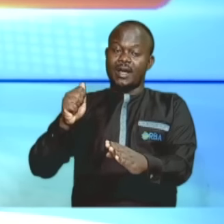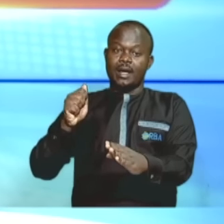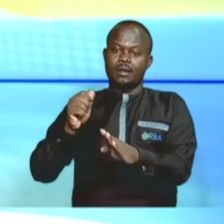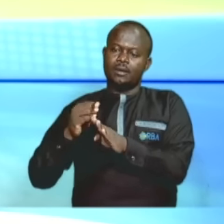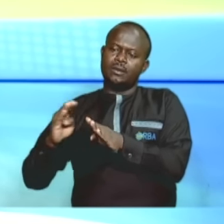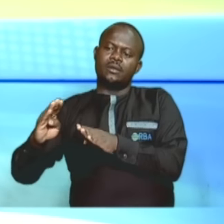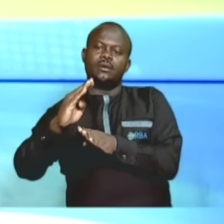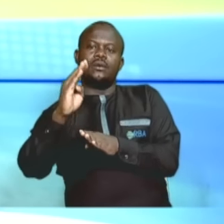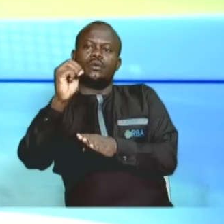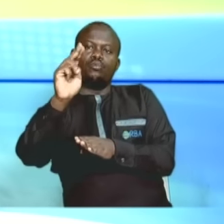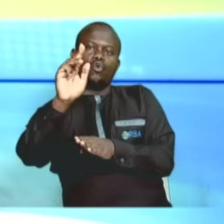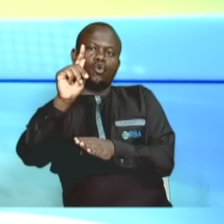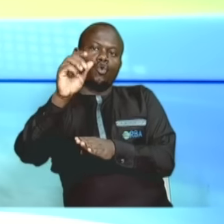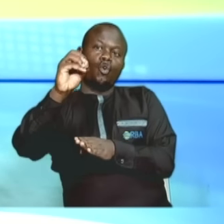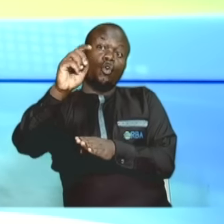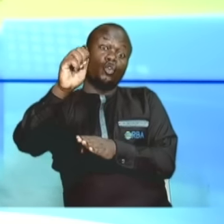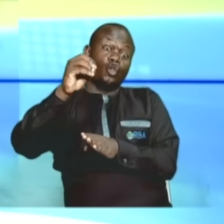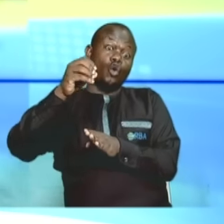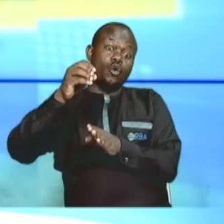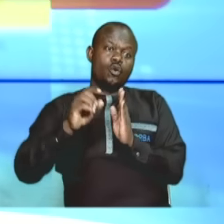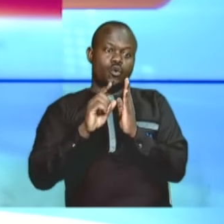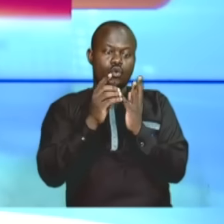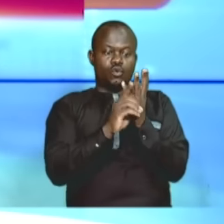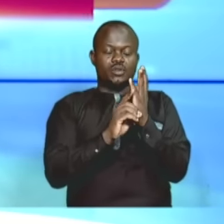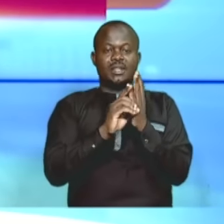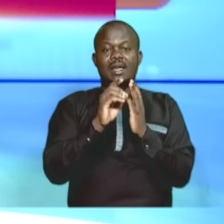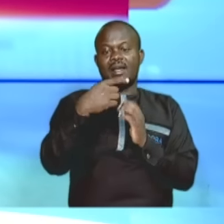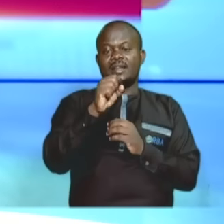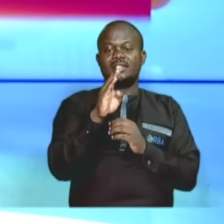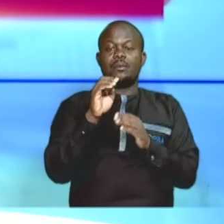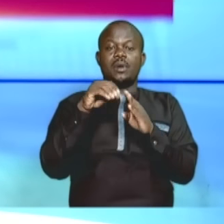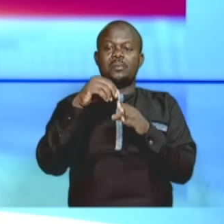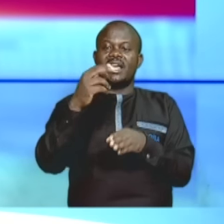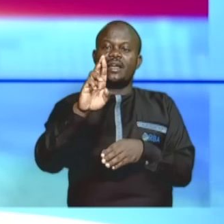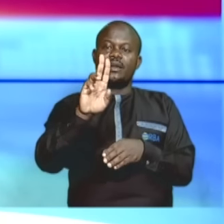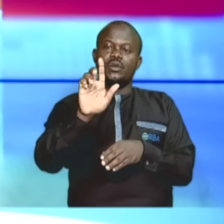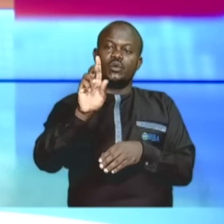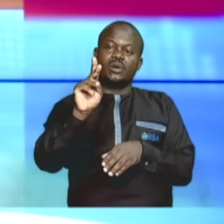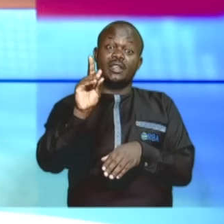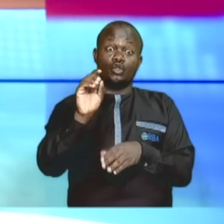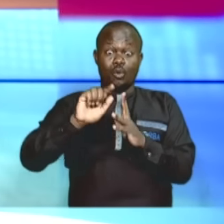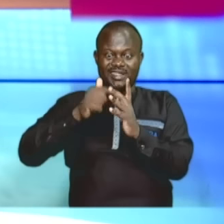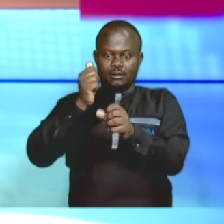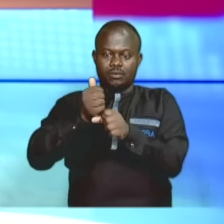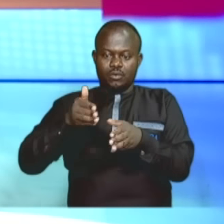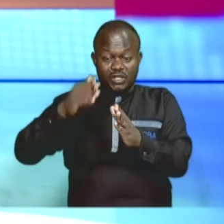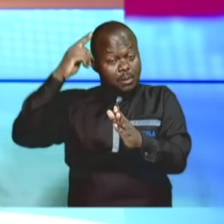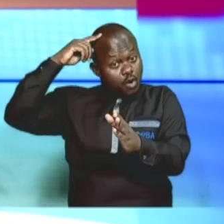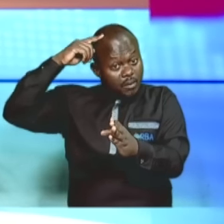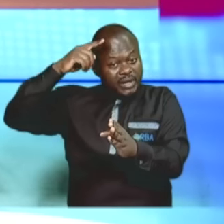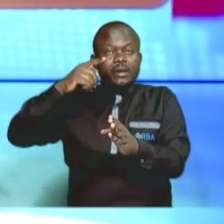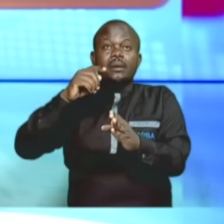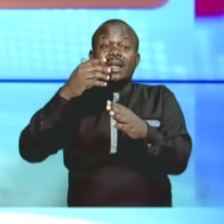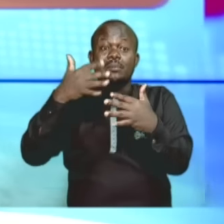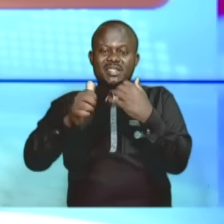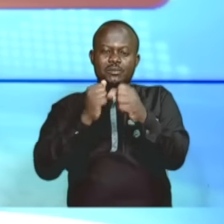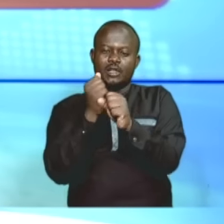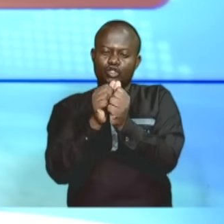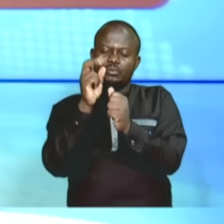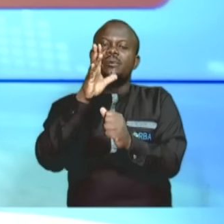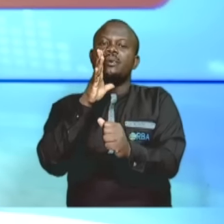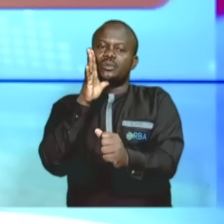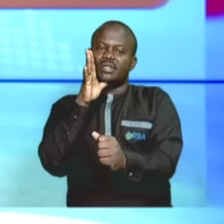watangiye gukorwa nyuma y'imyaka 12 abaturage bawutegereje abaturage barashimira umukuru w'igihugu ko imvugo ye ariyo